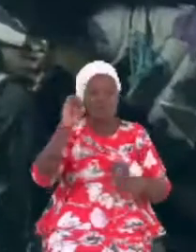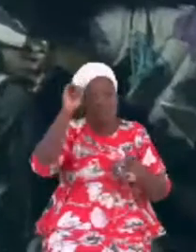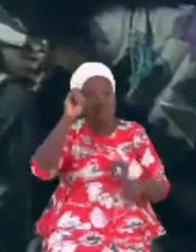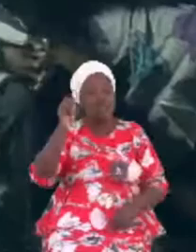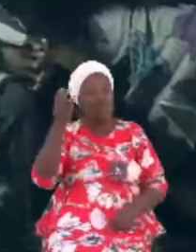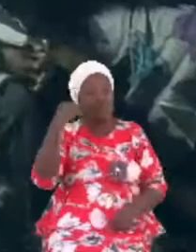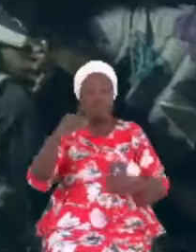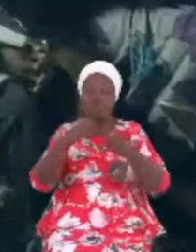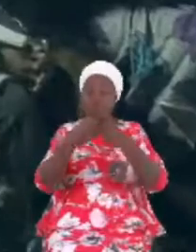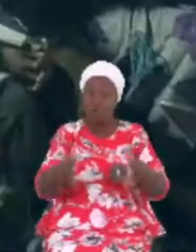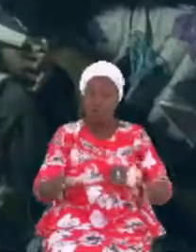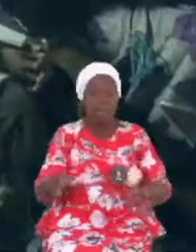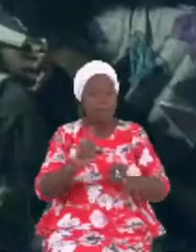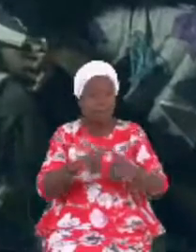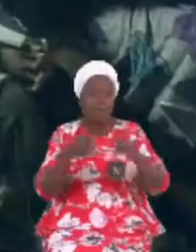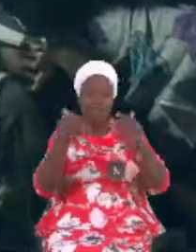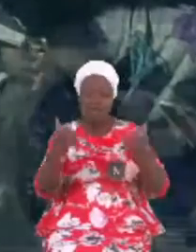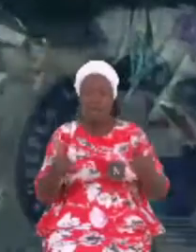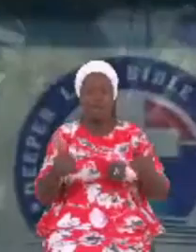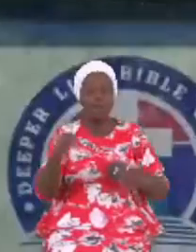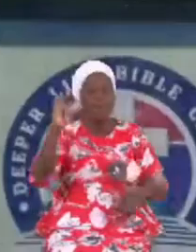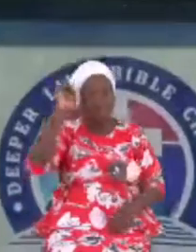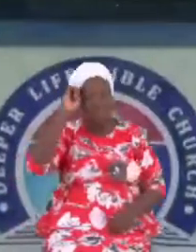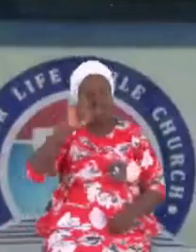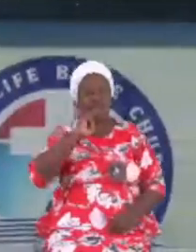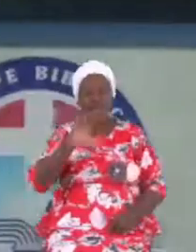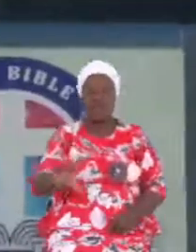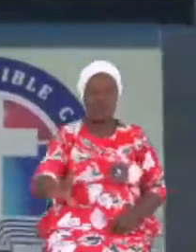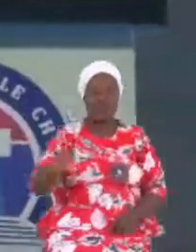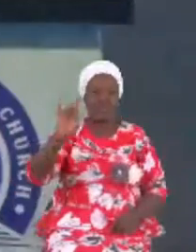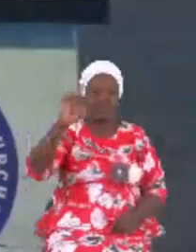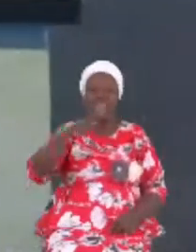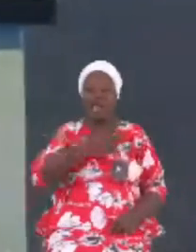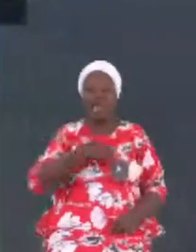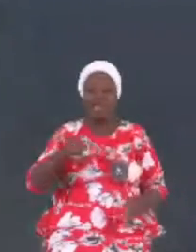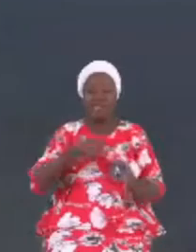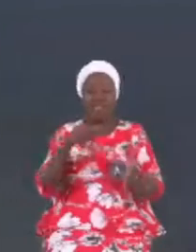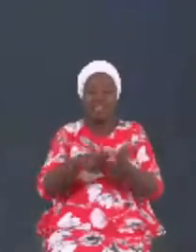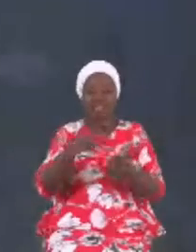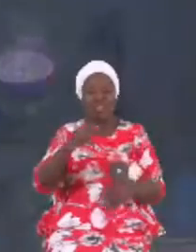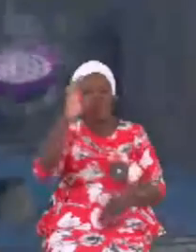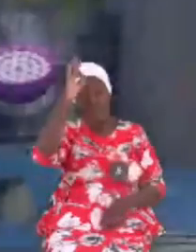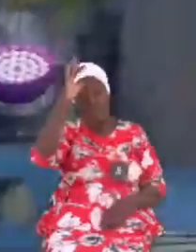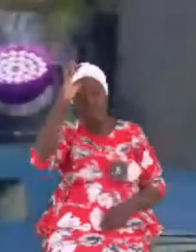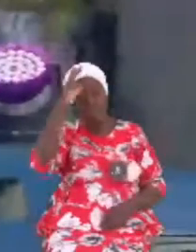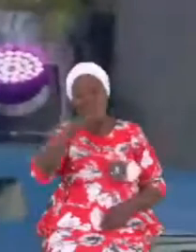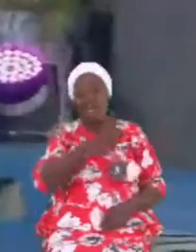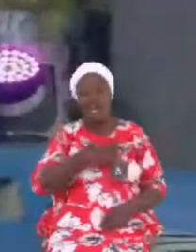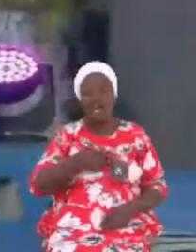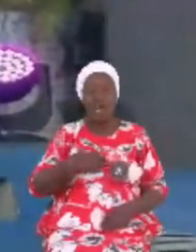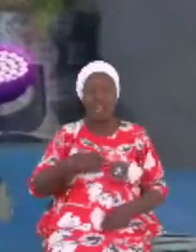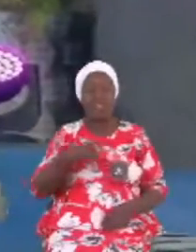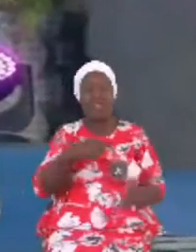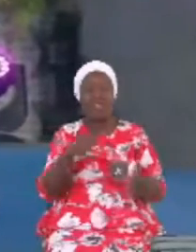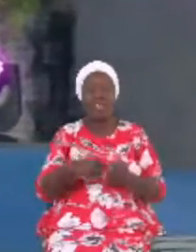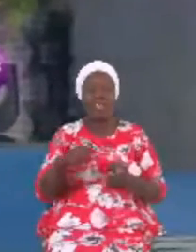perdu. Maintenant, il est retrouvé. Et il commençait le père. Et il, avec